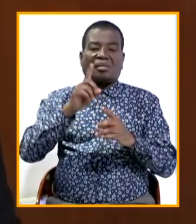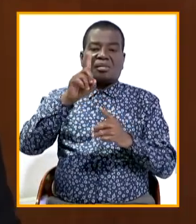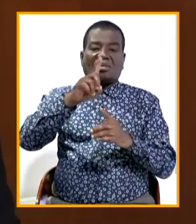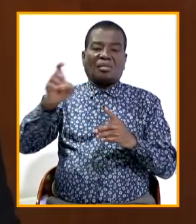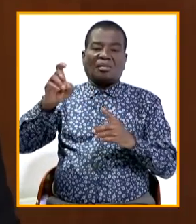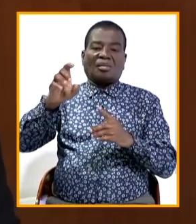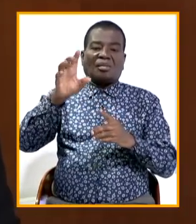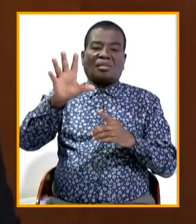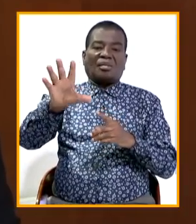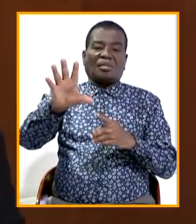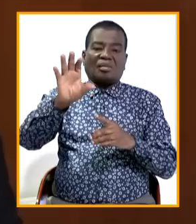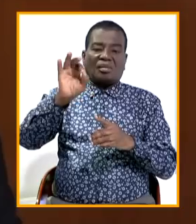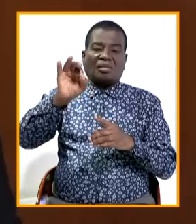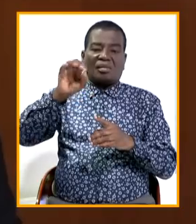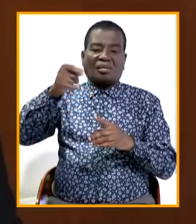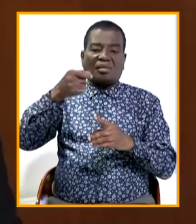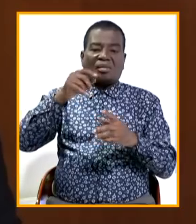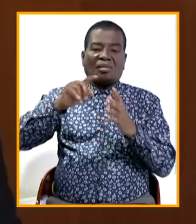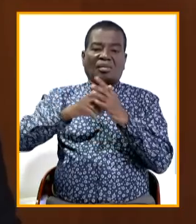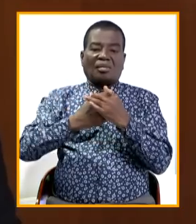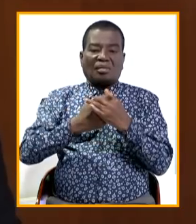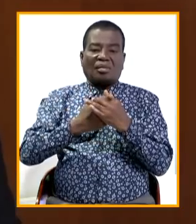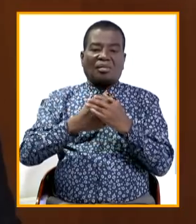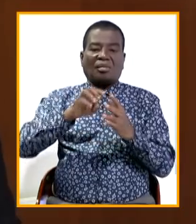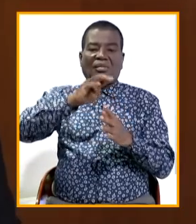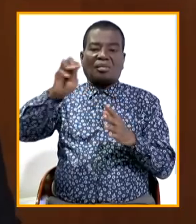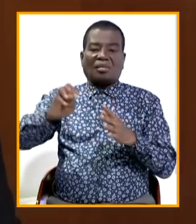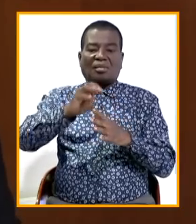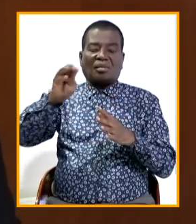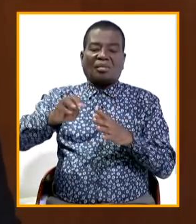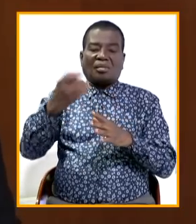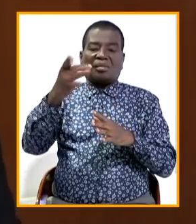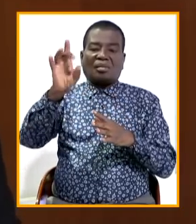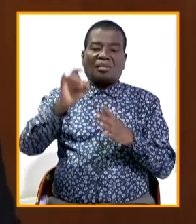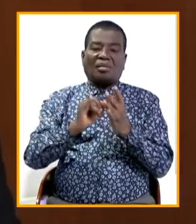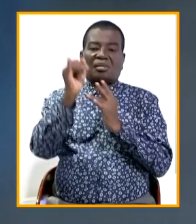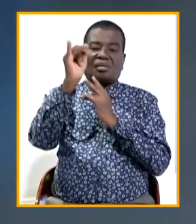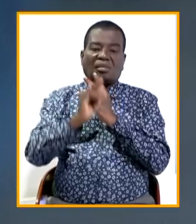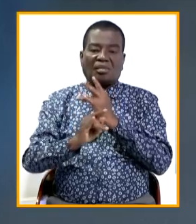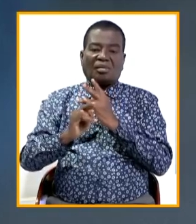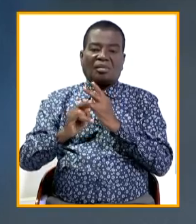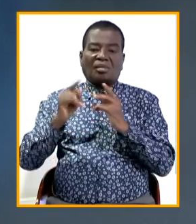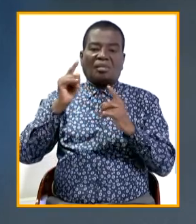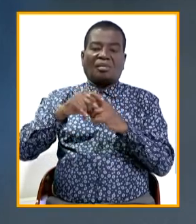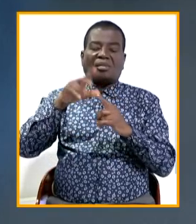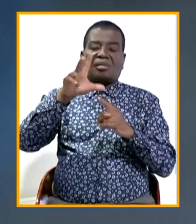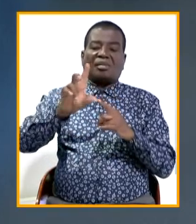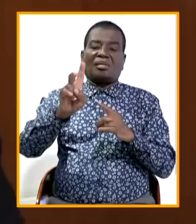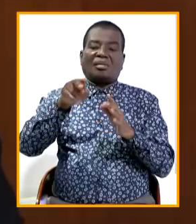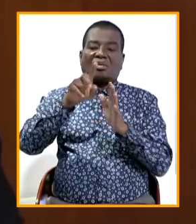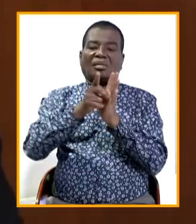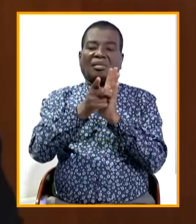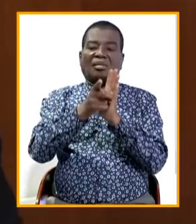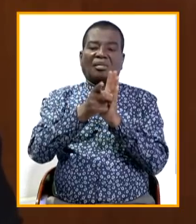à 170 points. À partir du mardi 25 juillet 2023 à 23h59 minutes.